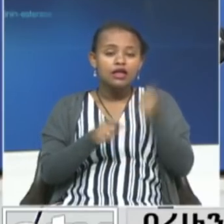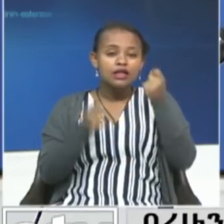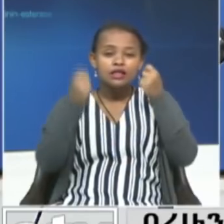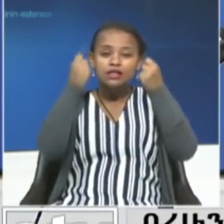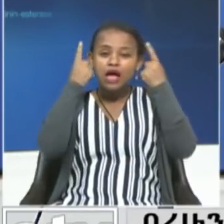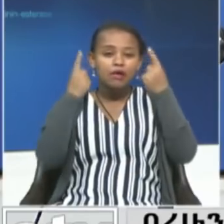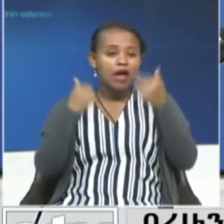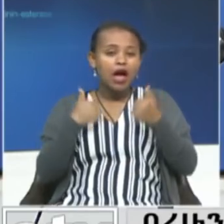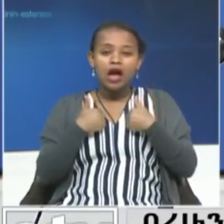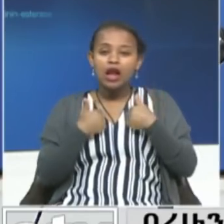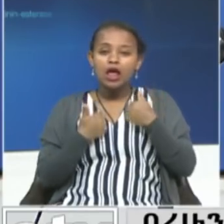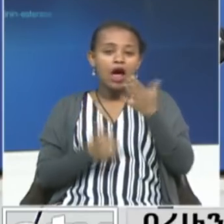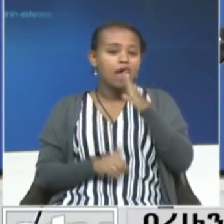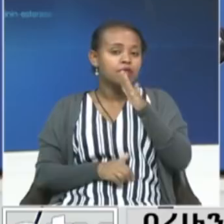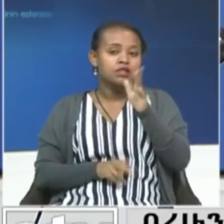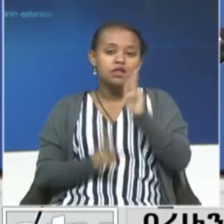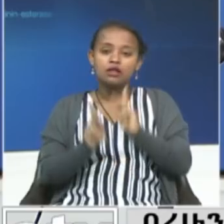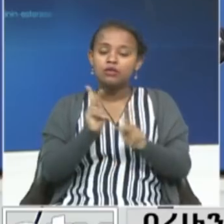አይመስለኝም ምክንያቱም